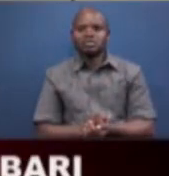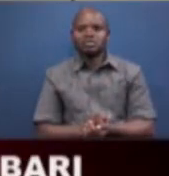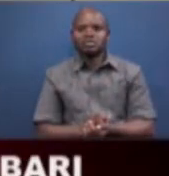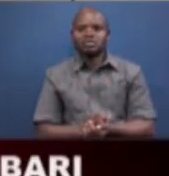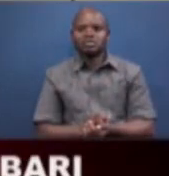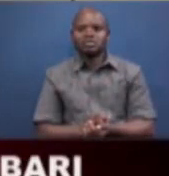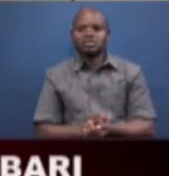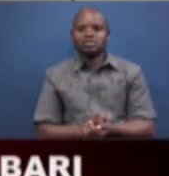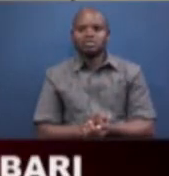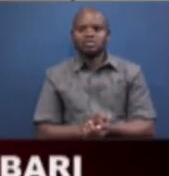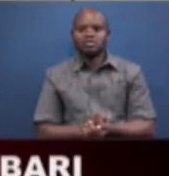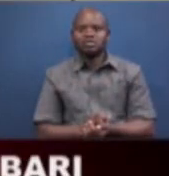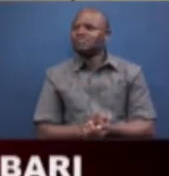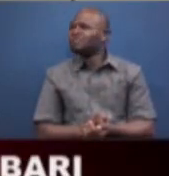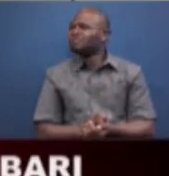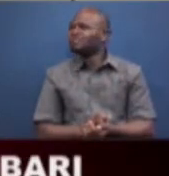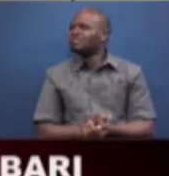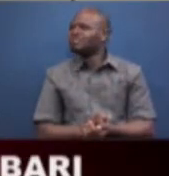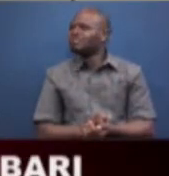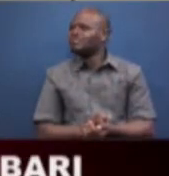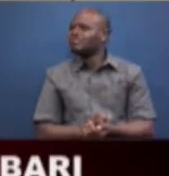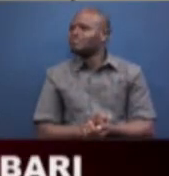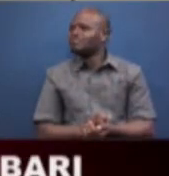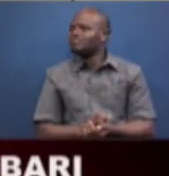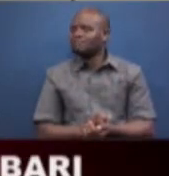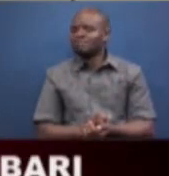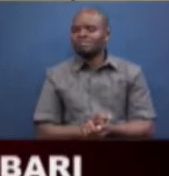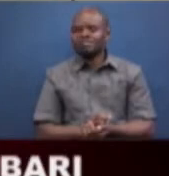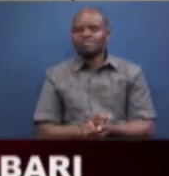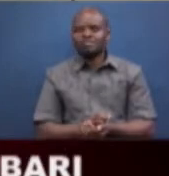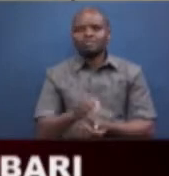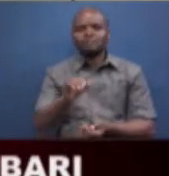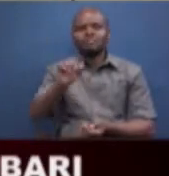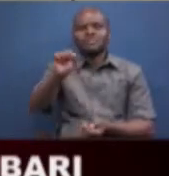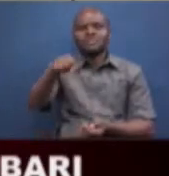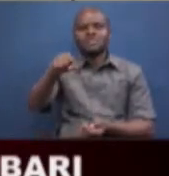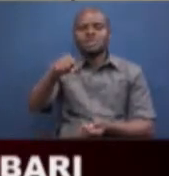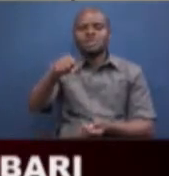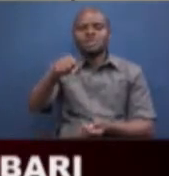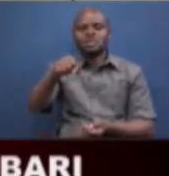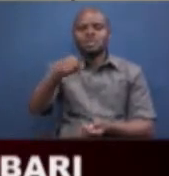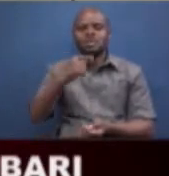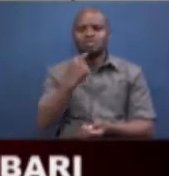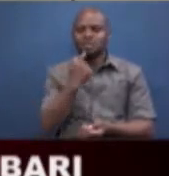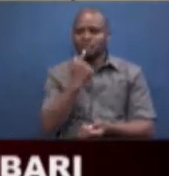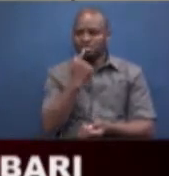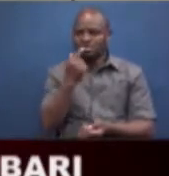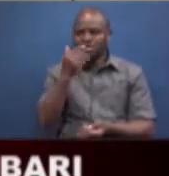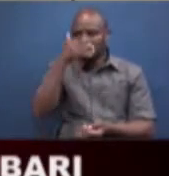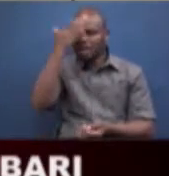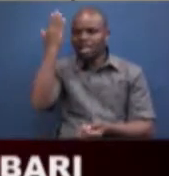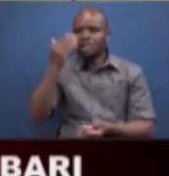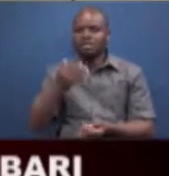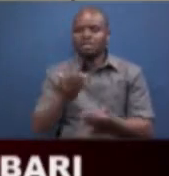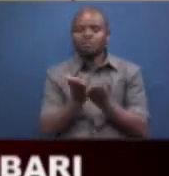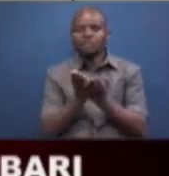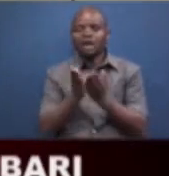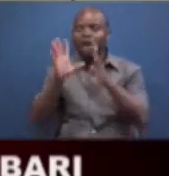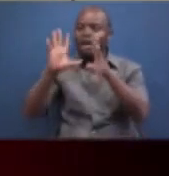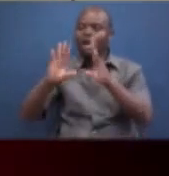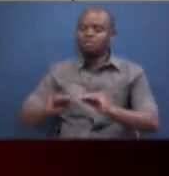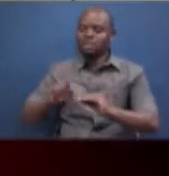Mkurugenzi wa TBC upo hapa. Wewe ndio mdomo wetu wa serikali. Naomba hii